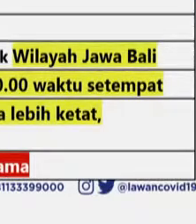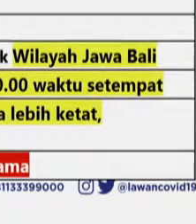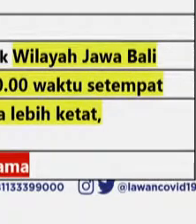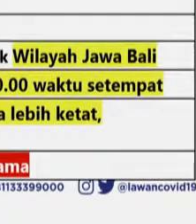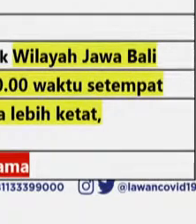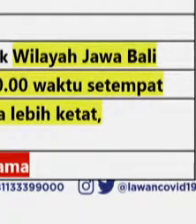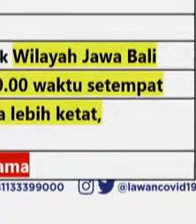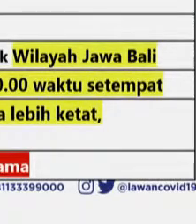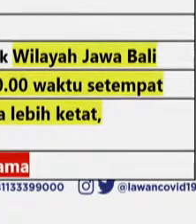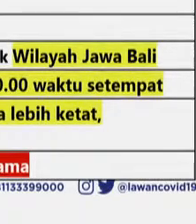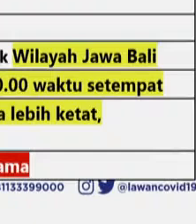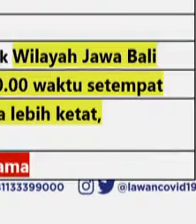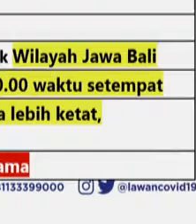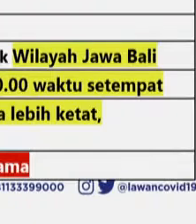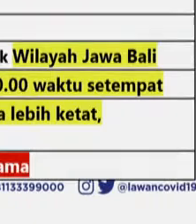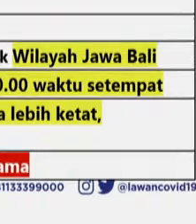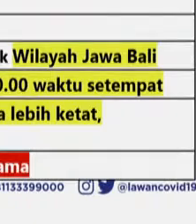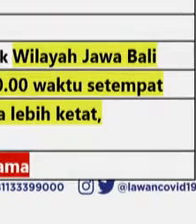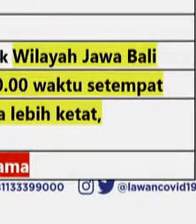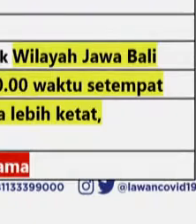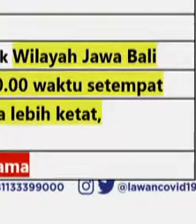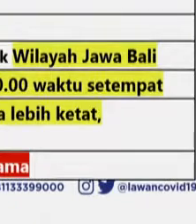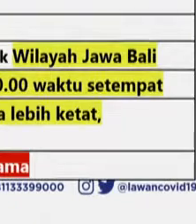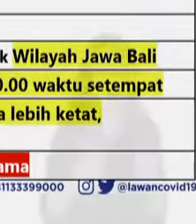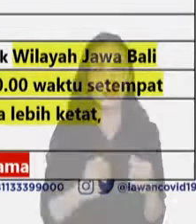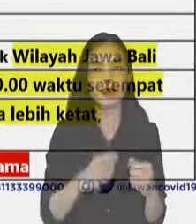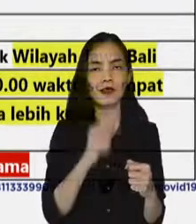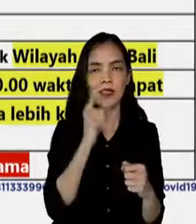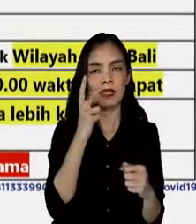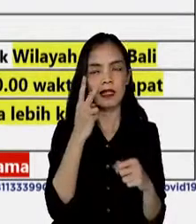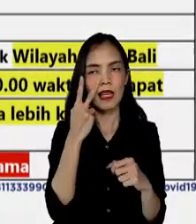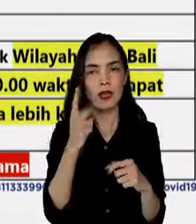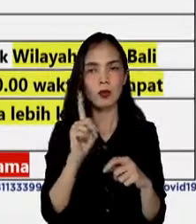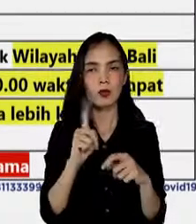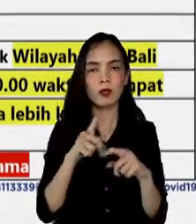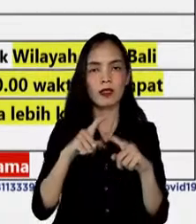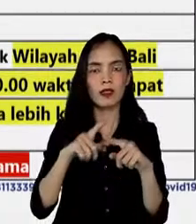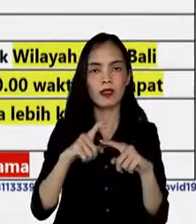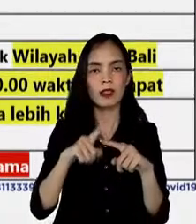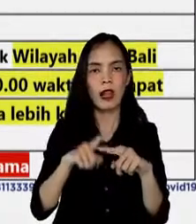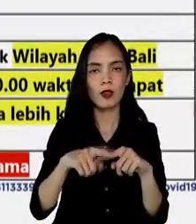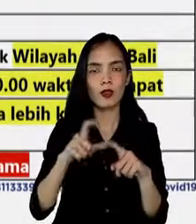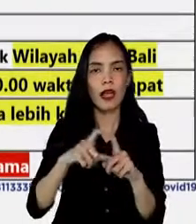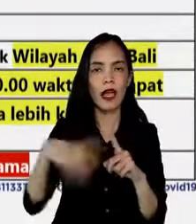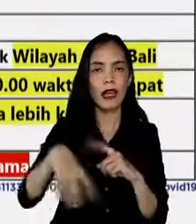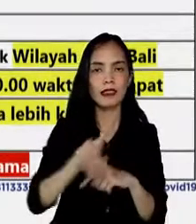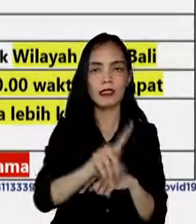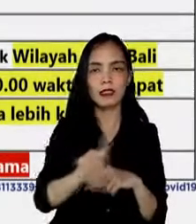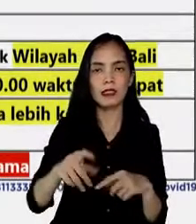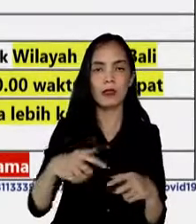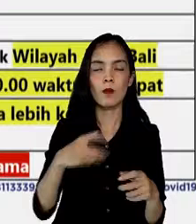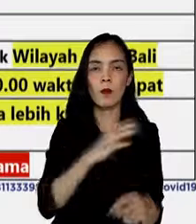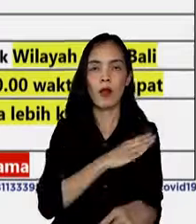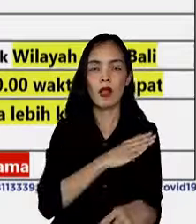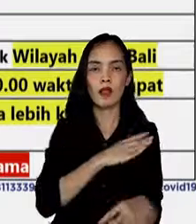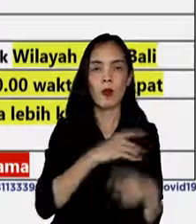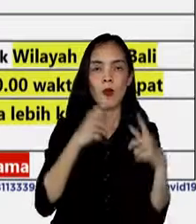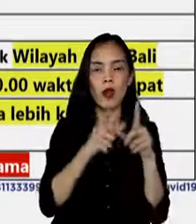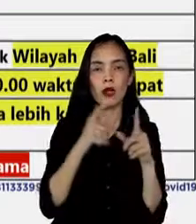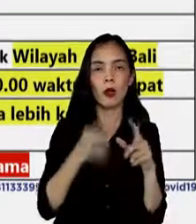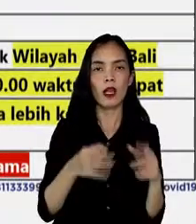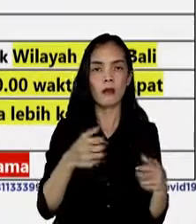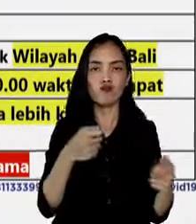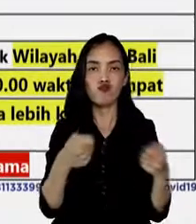tepat jika diperlukan sesuai kondisi wilayahnya masing-masing selanjutnya untuk instruksi